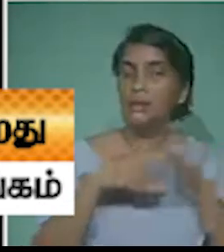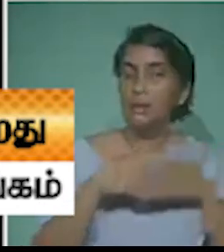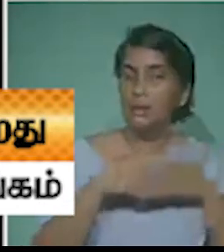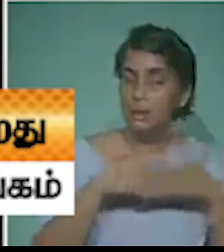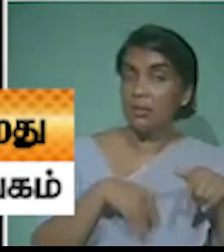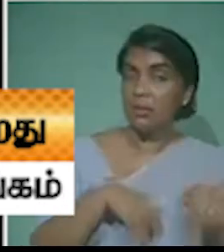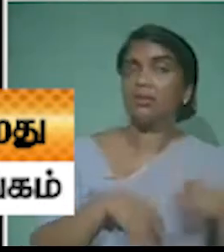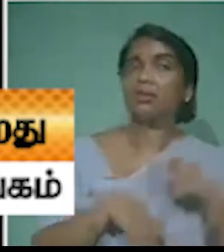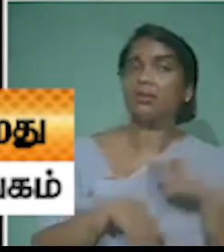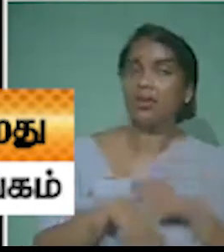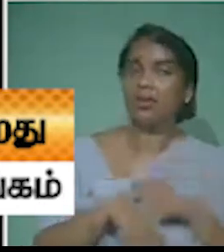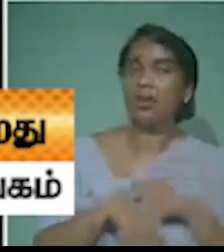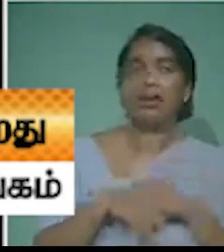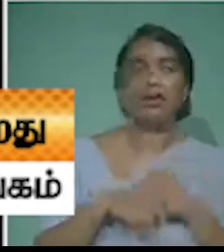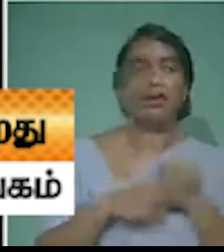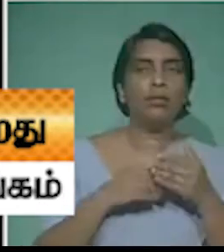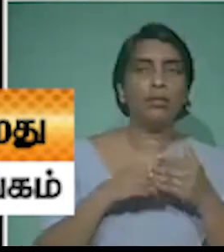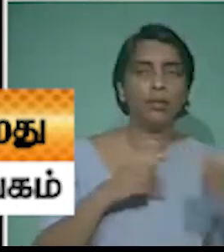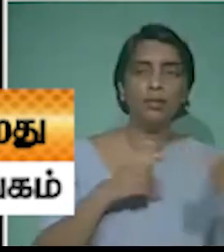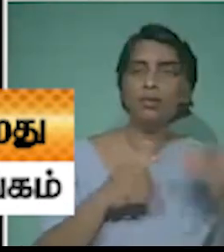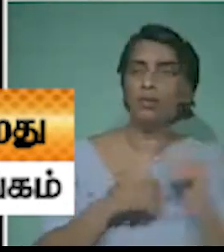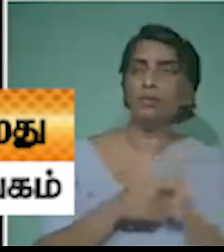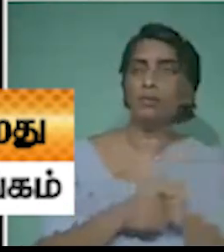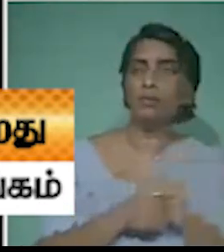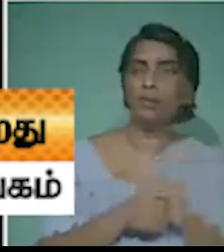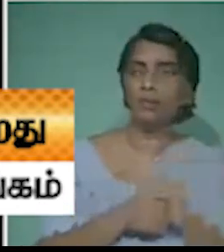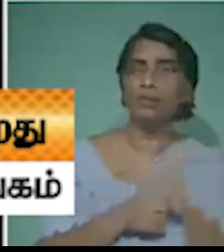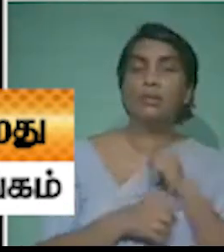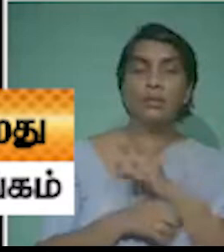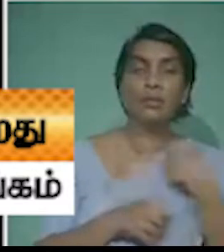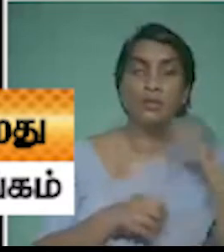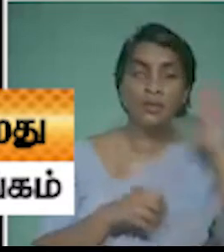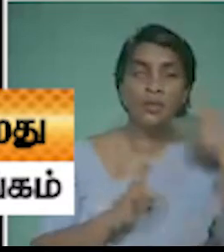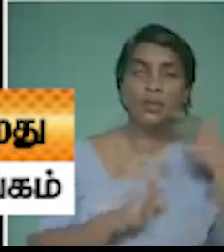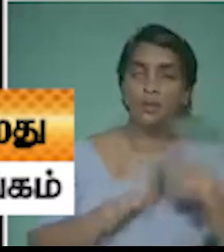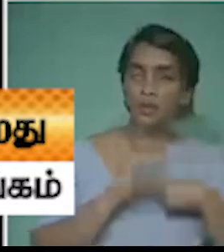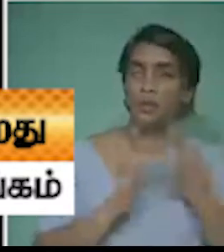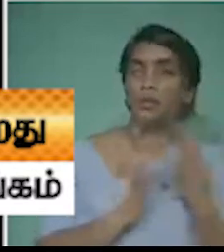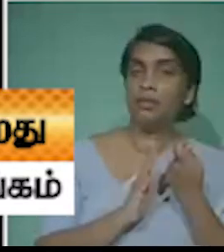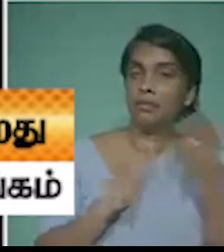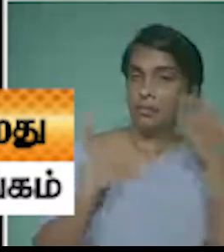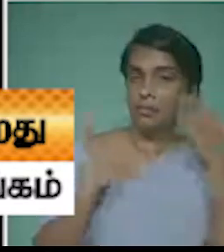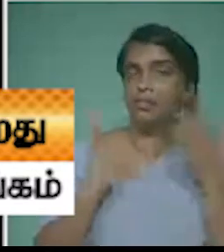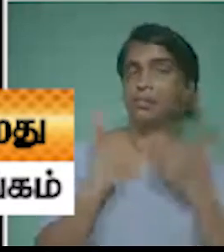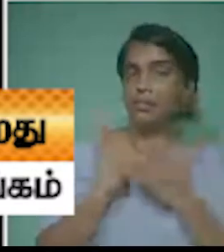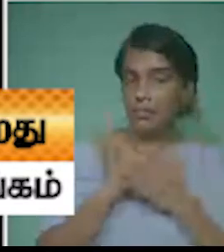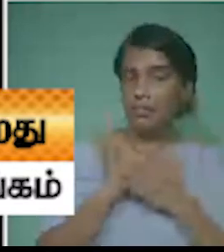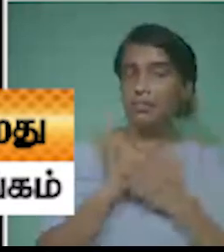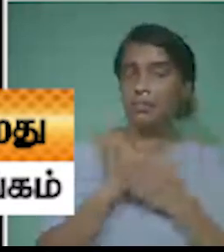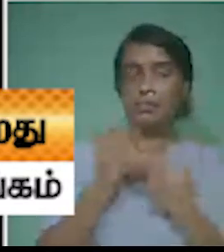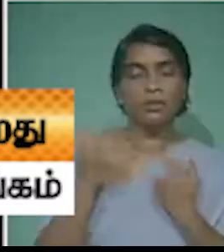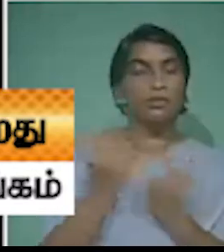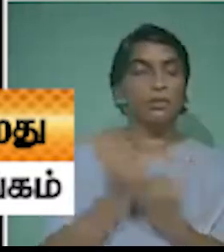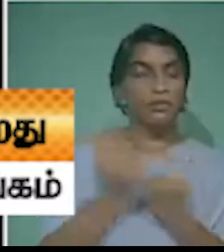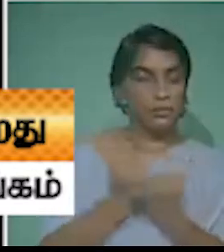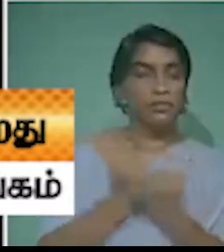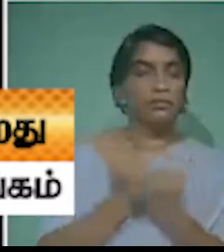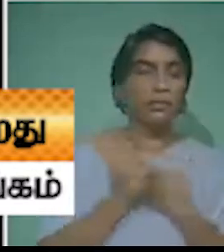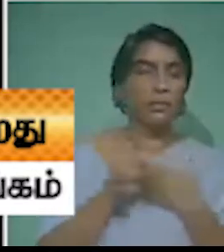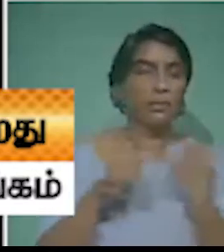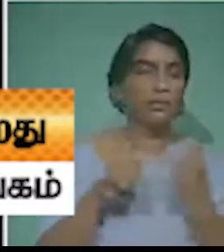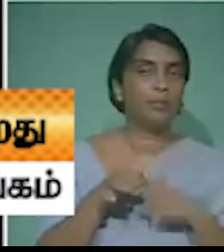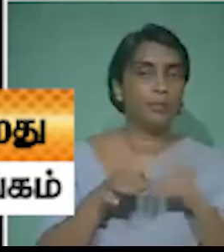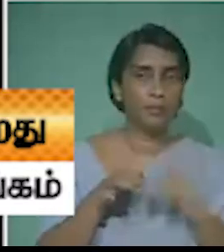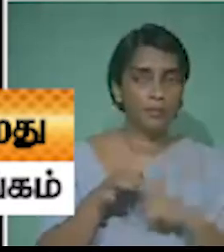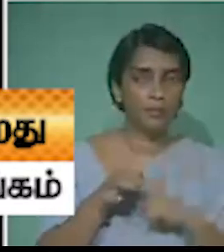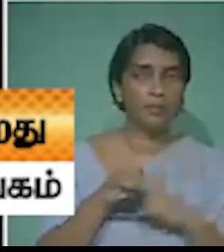தேர்தலில் ஐக்கிய தேசிய கட்சி முழுமையான தோல்வியை சந்தித்த போதிலும் ஜனாதிபதி ரணில் விக்ரமசிங்க சிறந்த தலைவர் என்பதை தமது கட்சி ஏற்றுக்கொள்வதாக தமிழ்